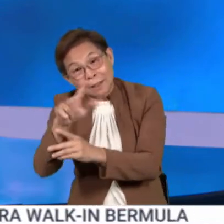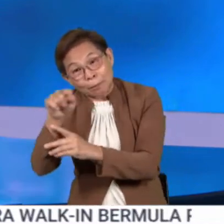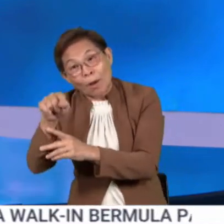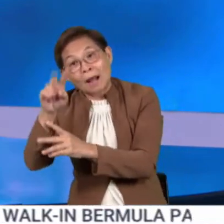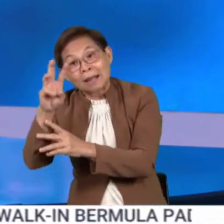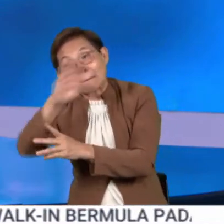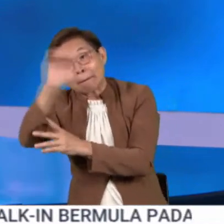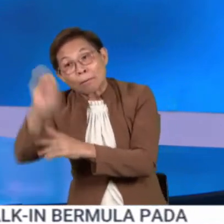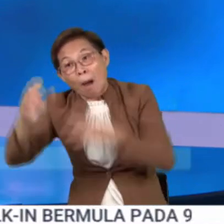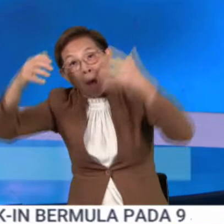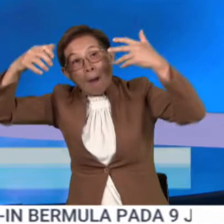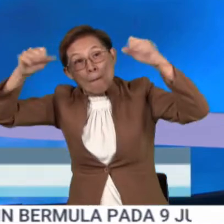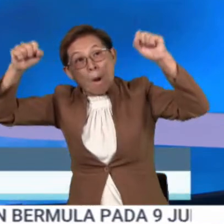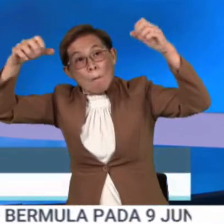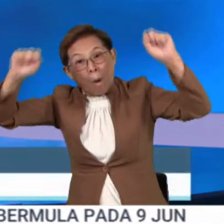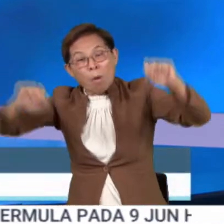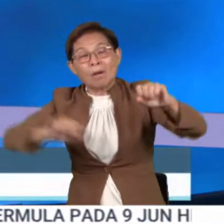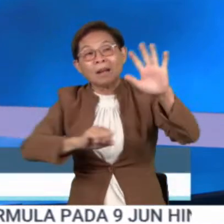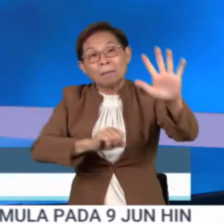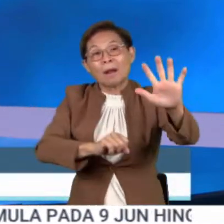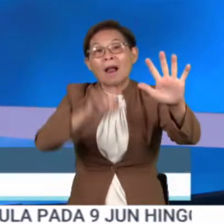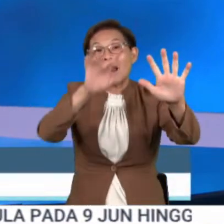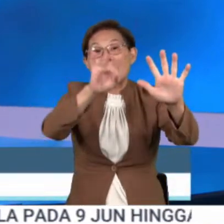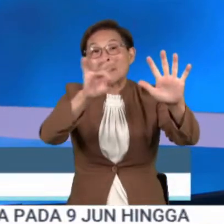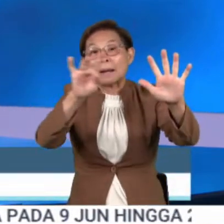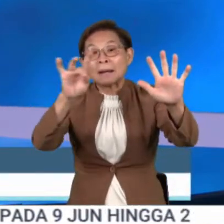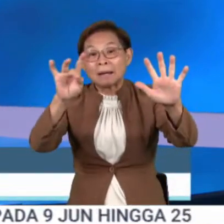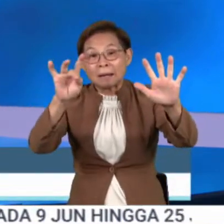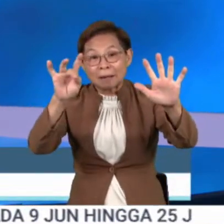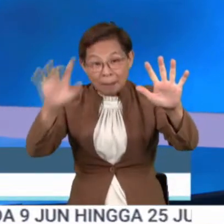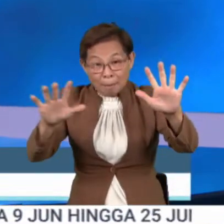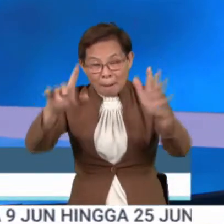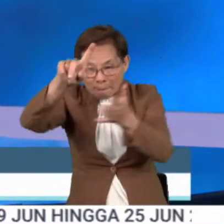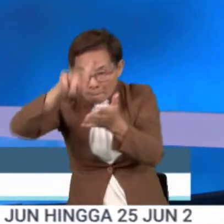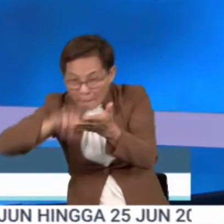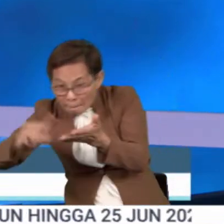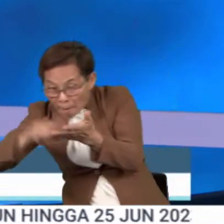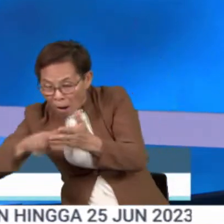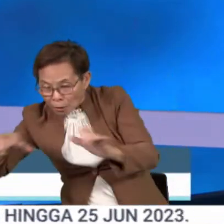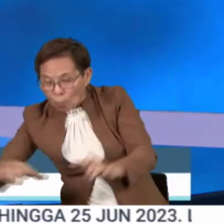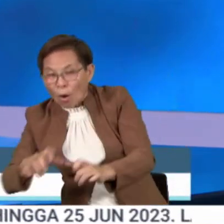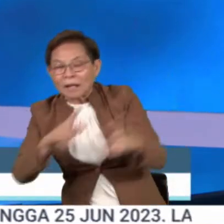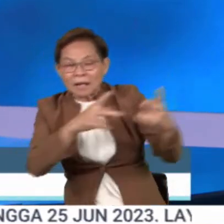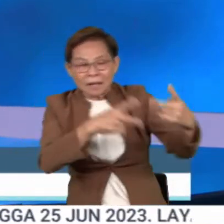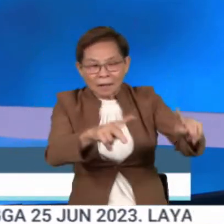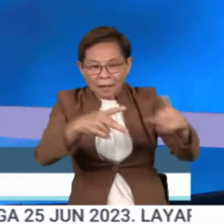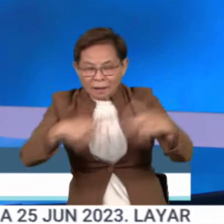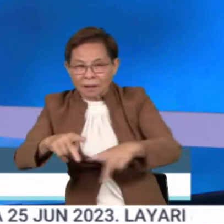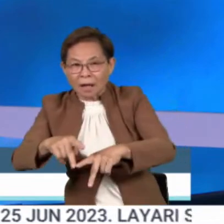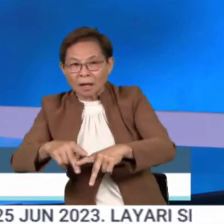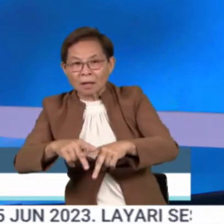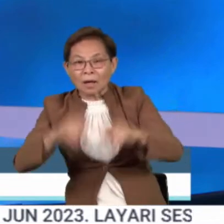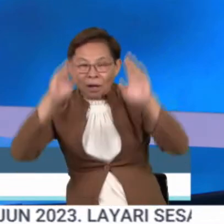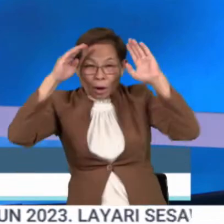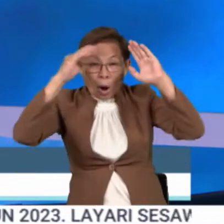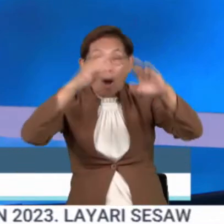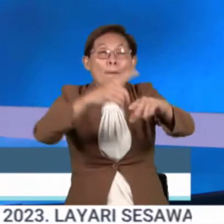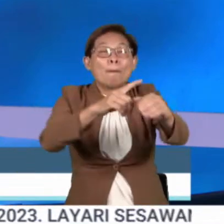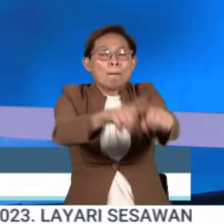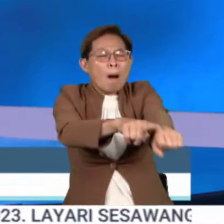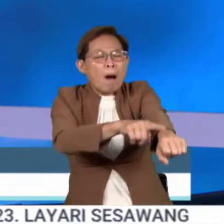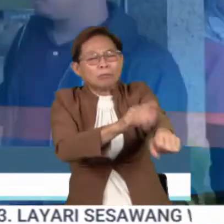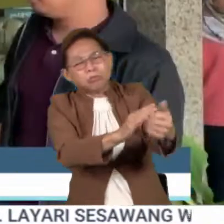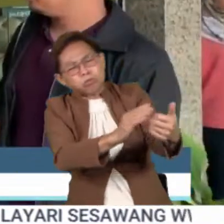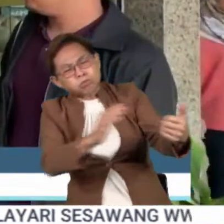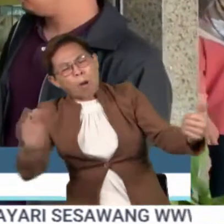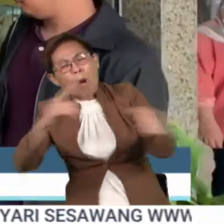600 majikan daripada 585 pemeriksaan yang dijalankan di premis tumpuan sepanjang bulan lalu